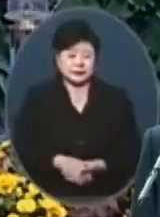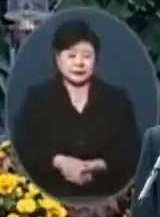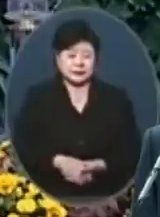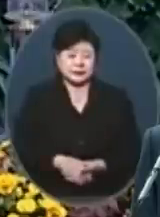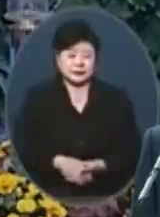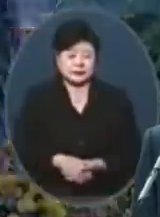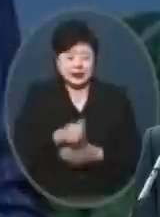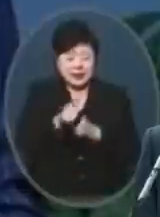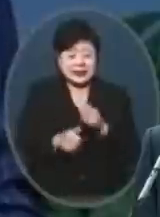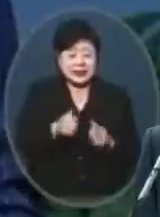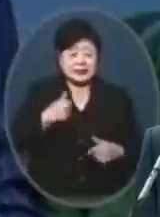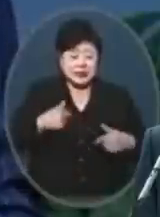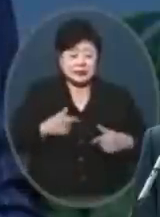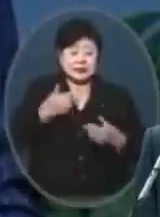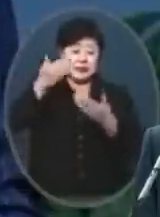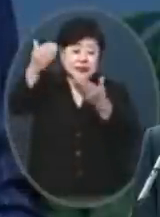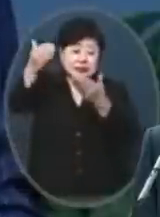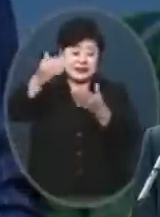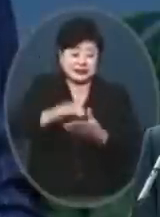그렇게 함으로 하느님을 기쁘시게 했다고